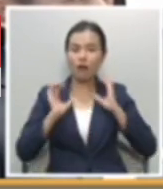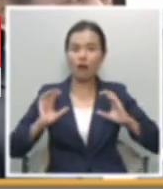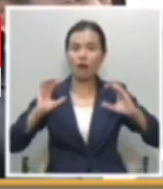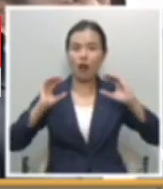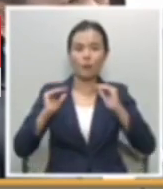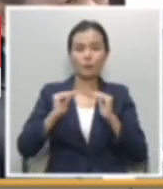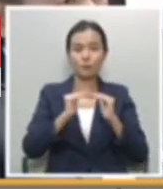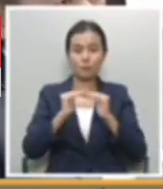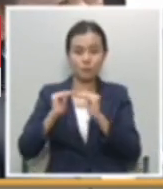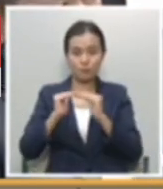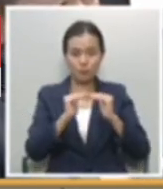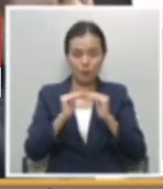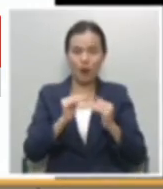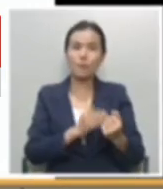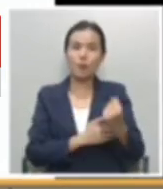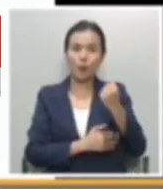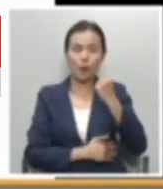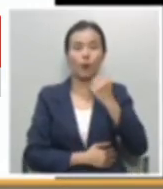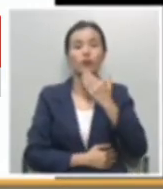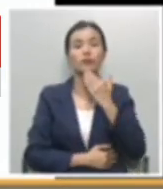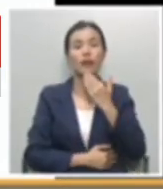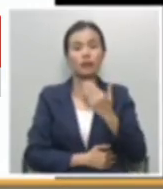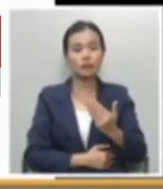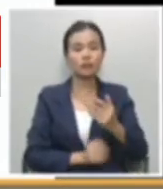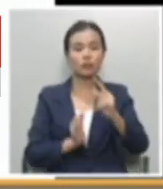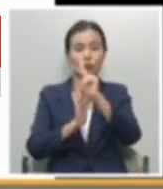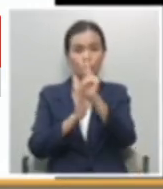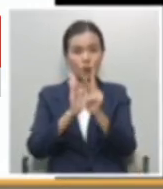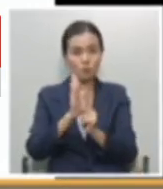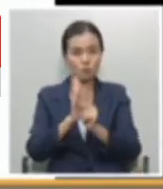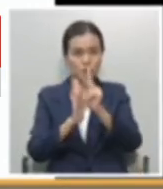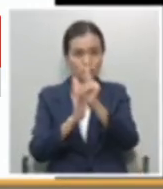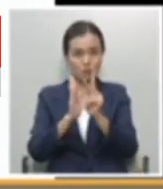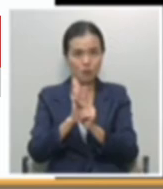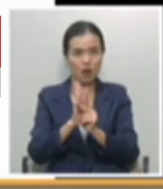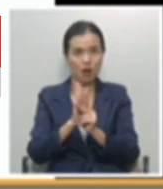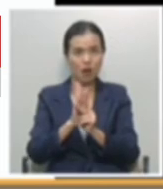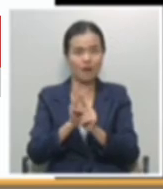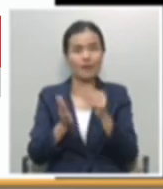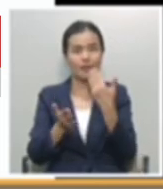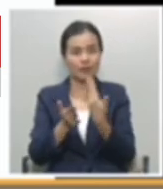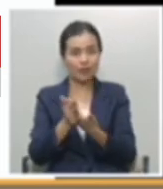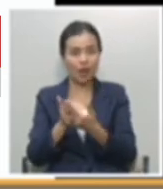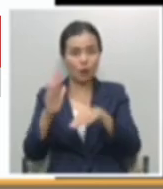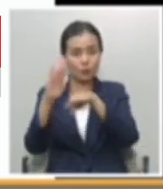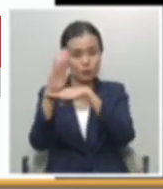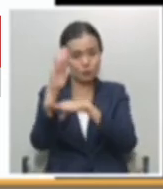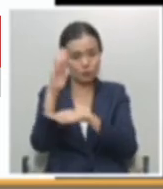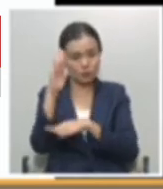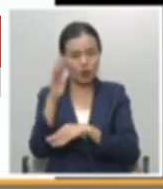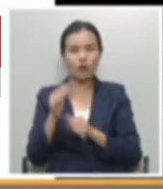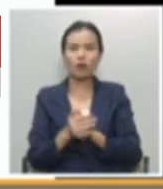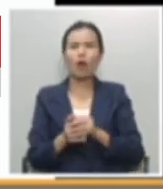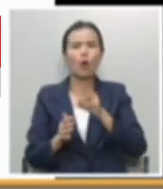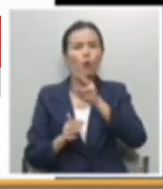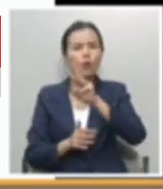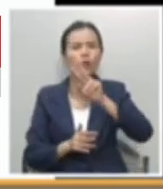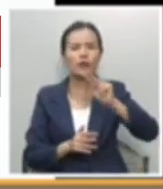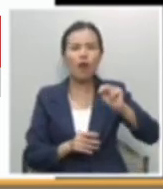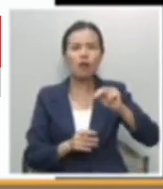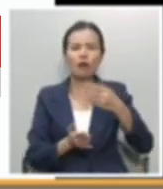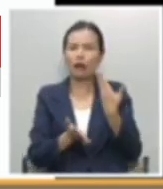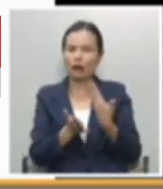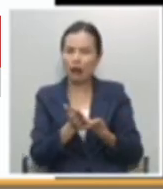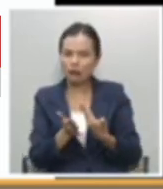าพและมั่นคงยั่งยืนตามกฎหมายว่าด้วยวินัยการเงินการคลังท่านพูดเรื่องวินัยการเงินการคลังตลอดม